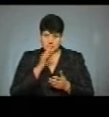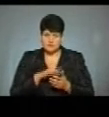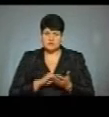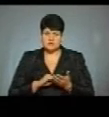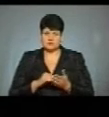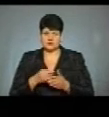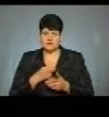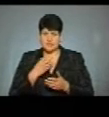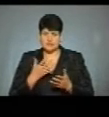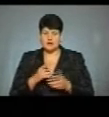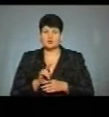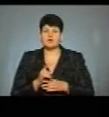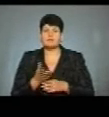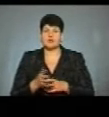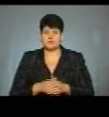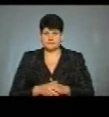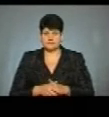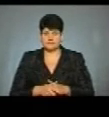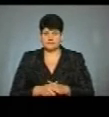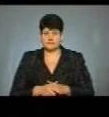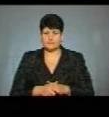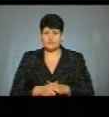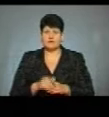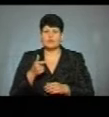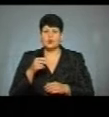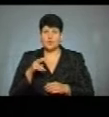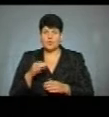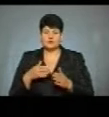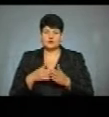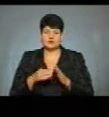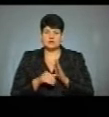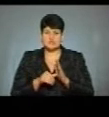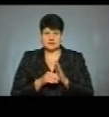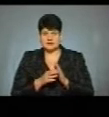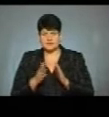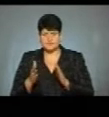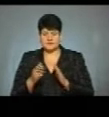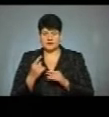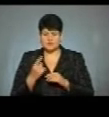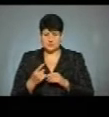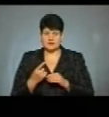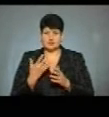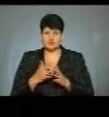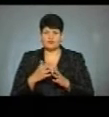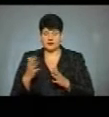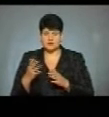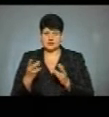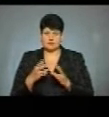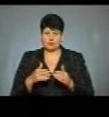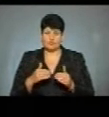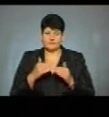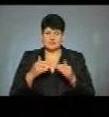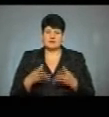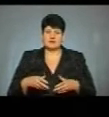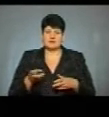пишемо таке. Яка норма? В цьому глюкометрі до 6,1, що вище 6,1, то вже є повишений цукор і треба звертатися